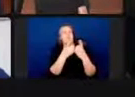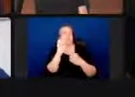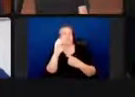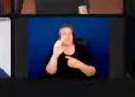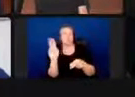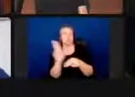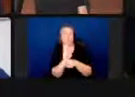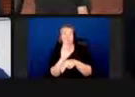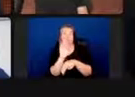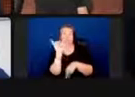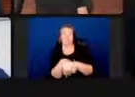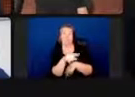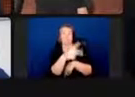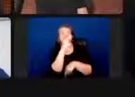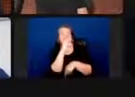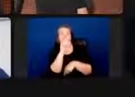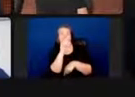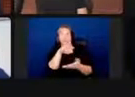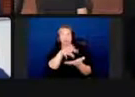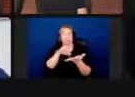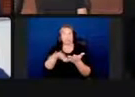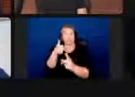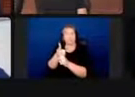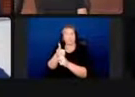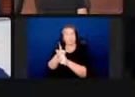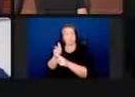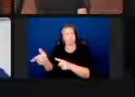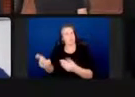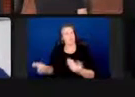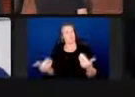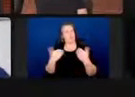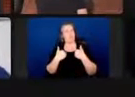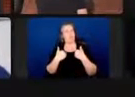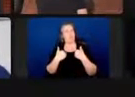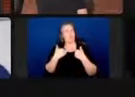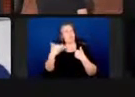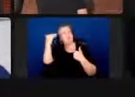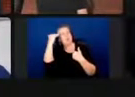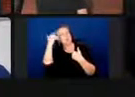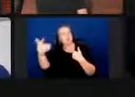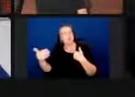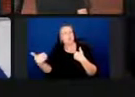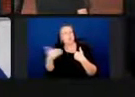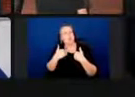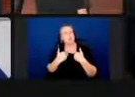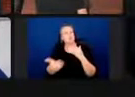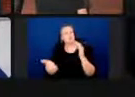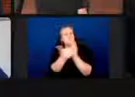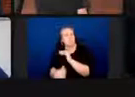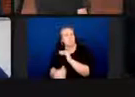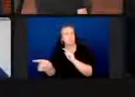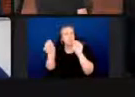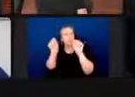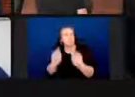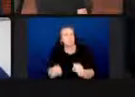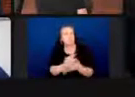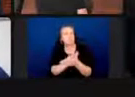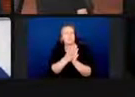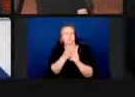مؤشر المساءلة الذي يستخدم لمعرفة ما إذا كان الطلاب قد حصلوا